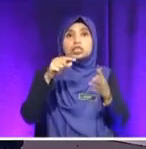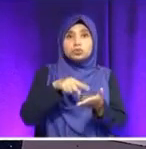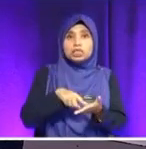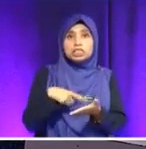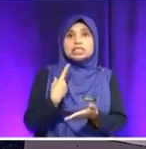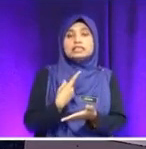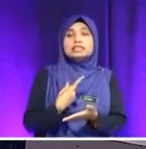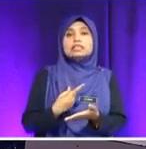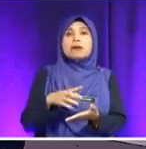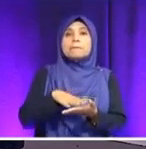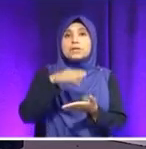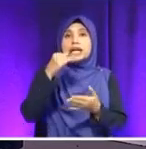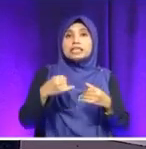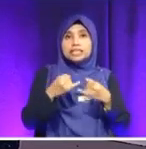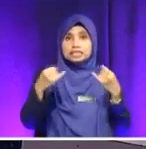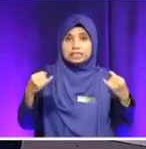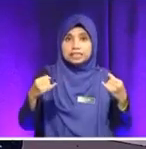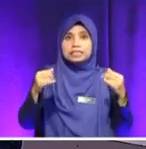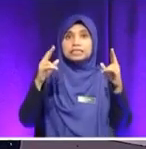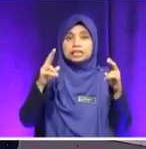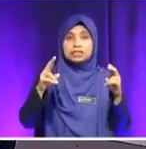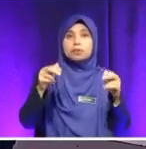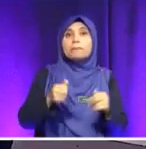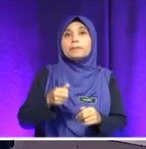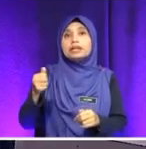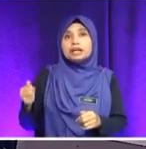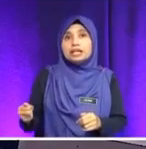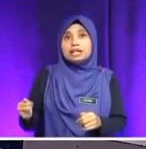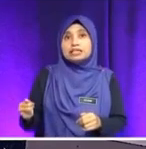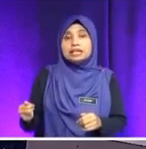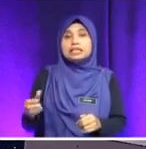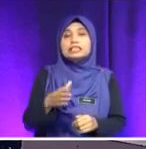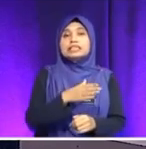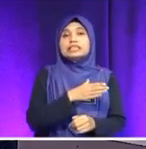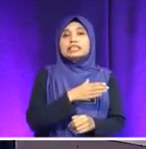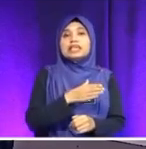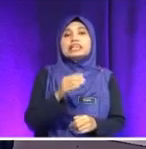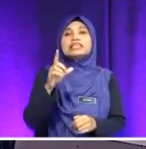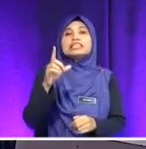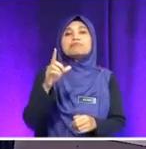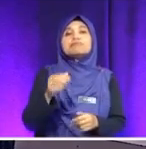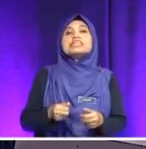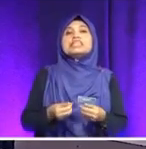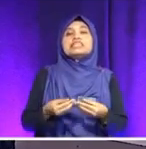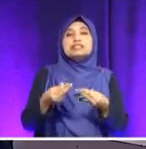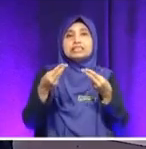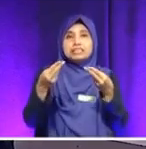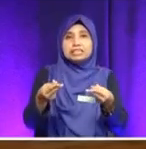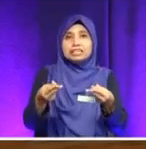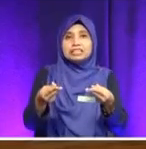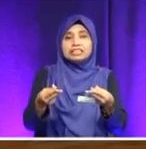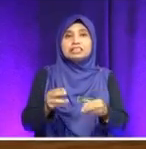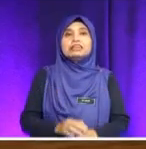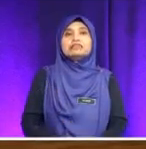belajar jenis-jenis untuk peralatan perabot dan juga linen penyajian. Okey, ada tiga peralatan penyajian, perabot dan